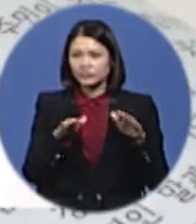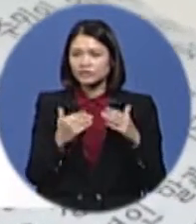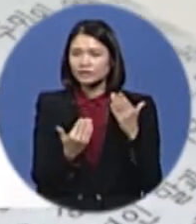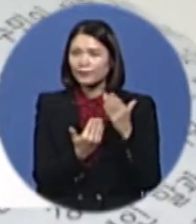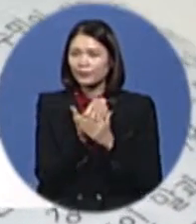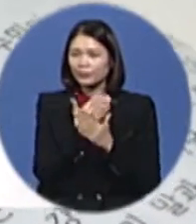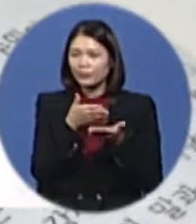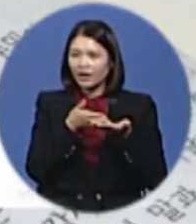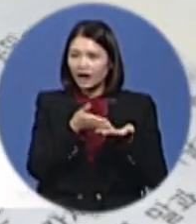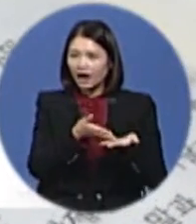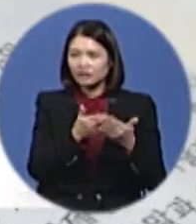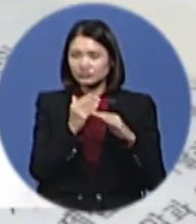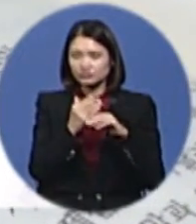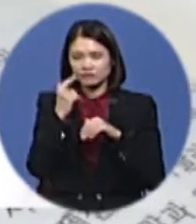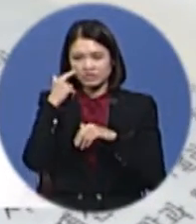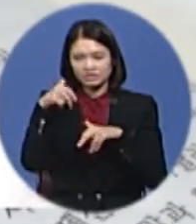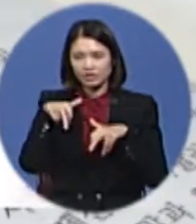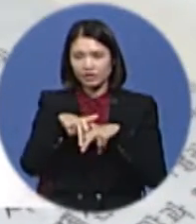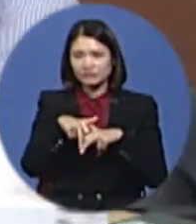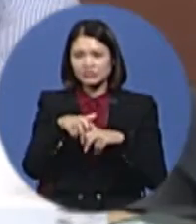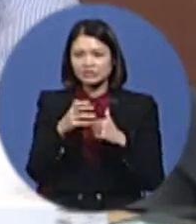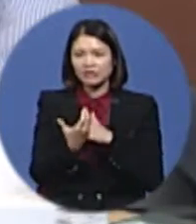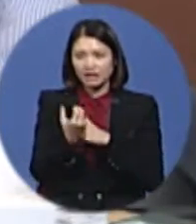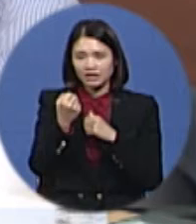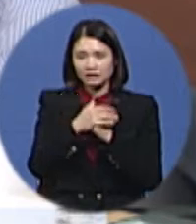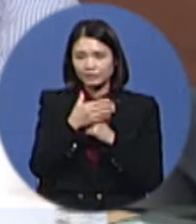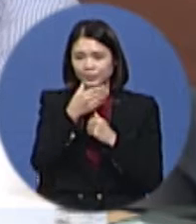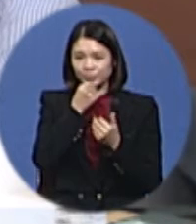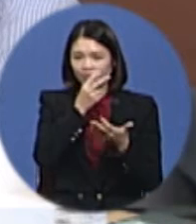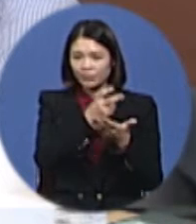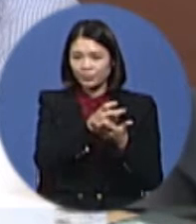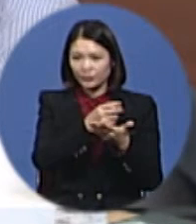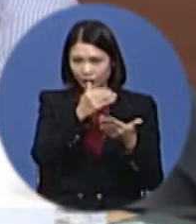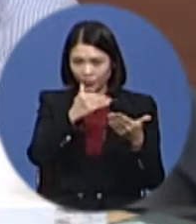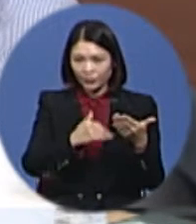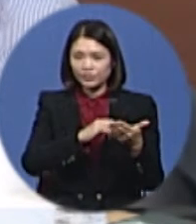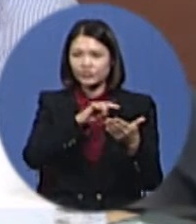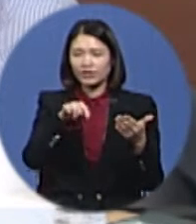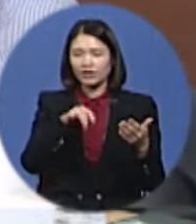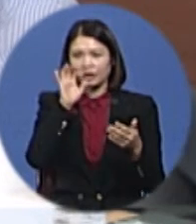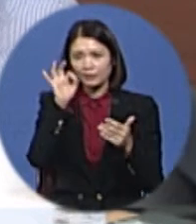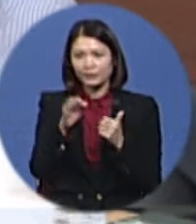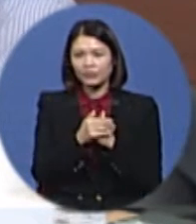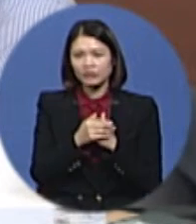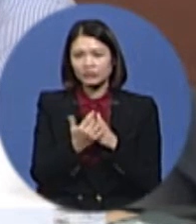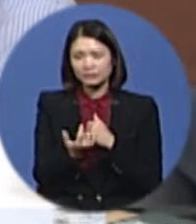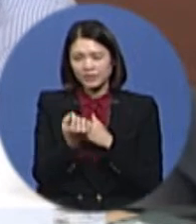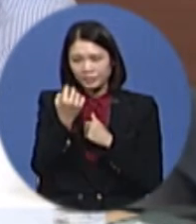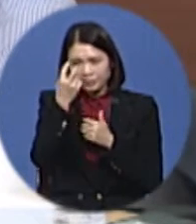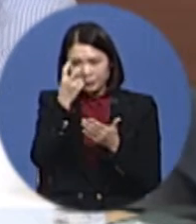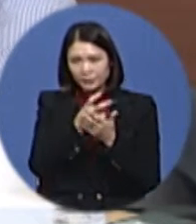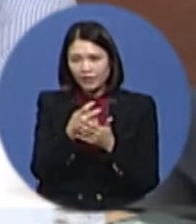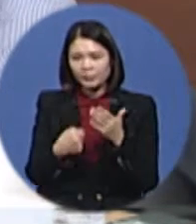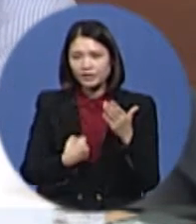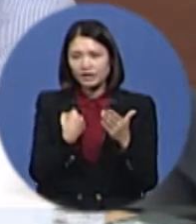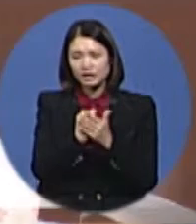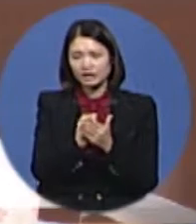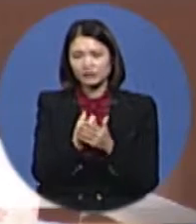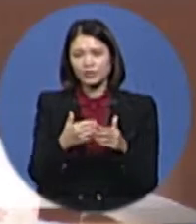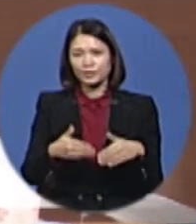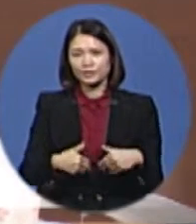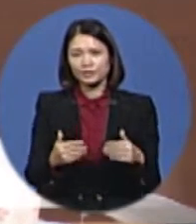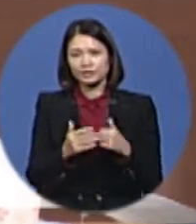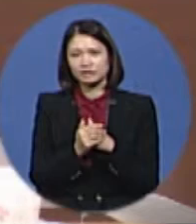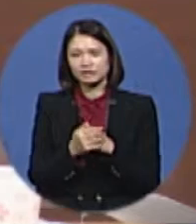중에 있는 정신장애인 복지지원 등에 관한 법률안에 조속한 제정을 통해 정신장애인에 대한 특성 등이